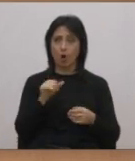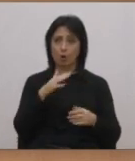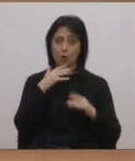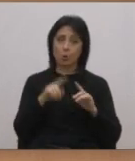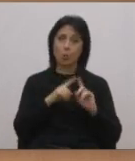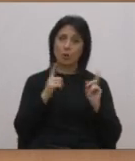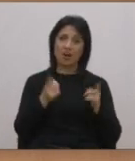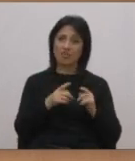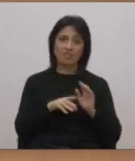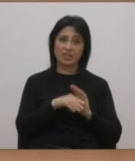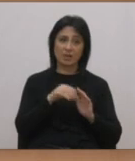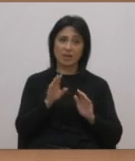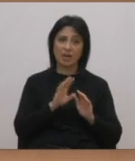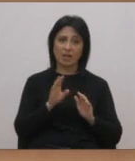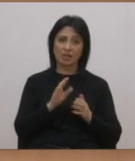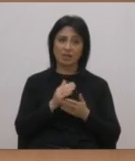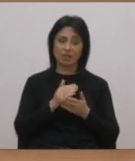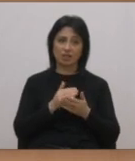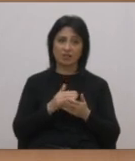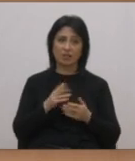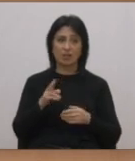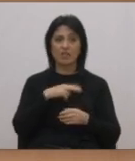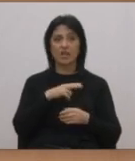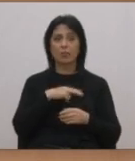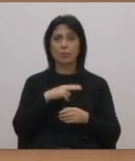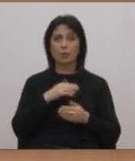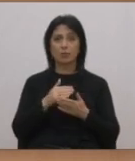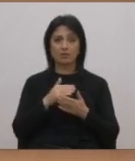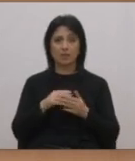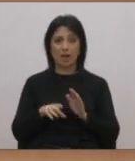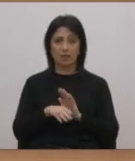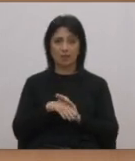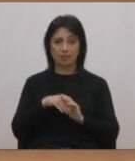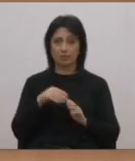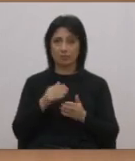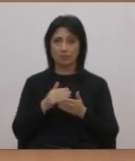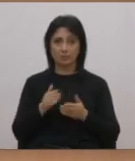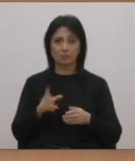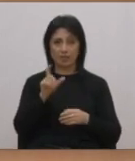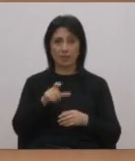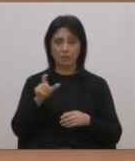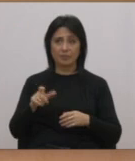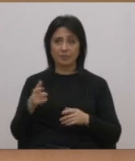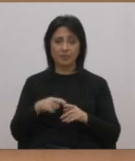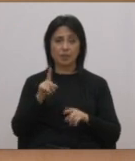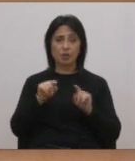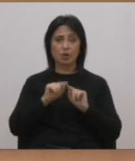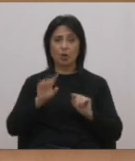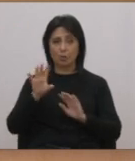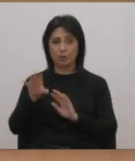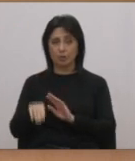umbraule sobakia, ircia, sakam de pe organoa, și deputate, bi ircia, adamian ebma. Zogi aris opoziția